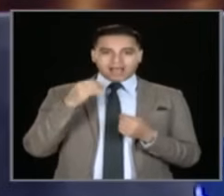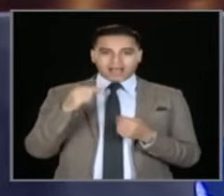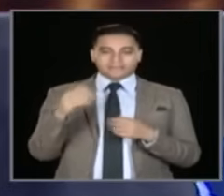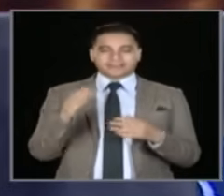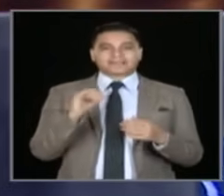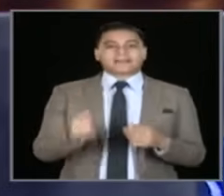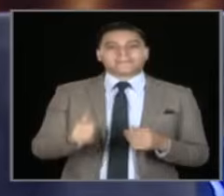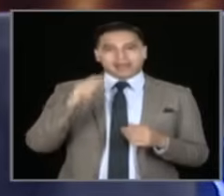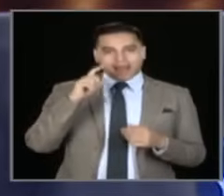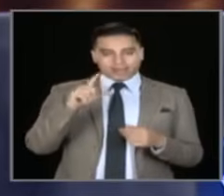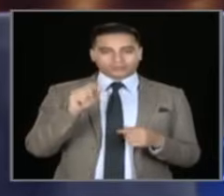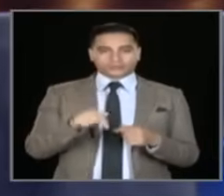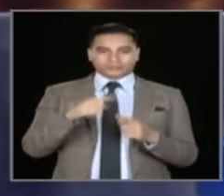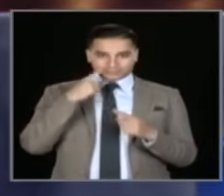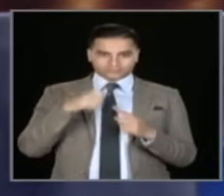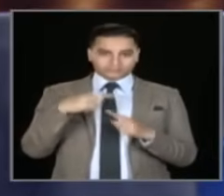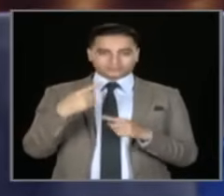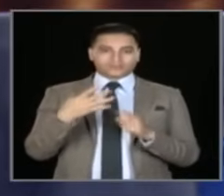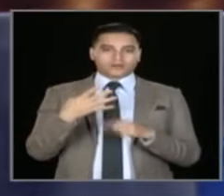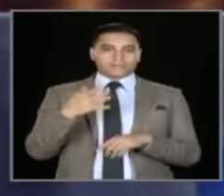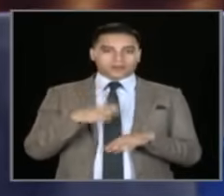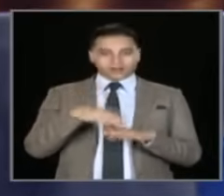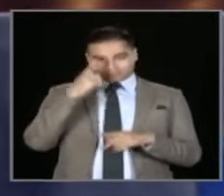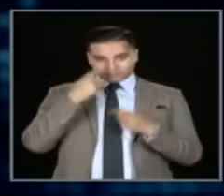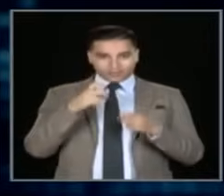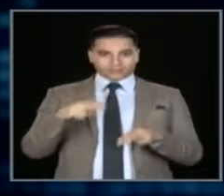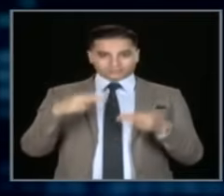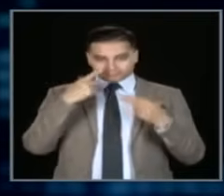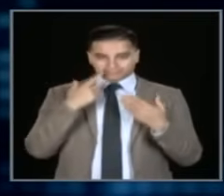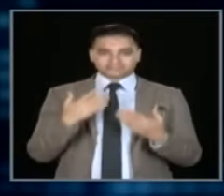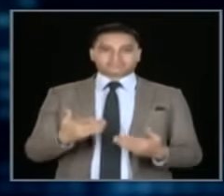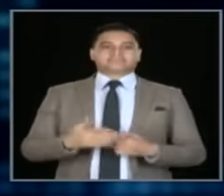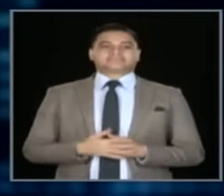أحمد جمال. ودلوقتي مع الفقرة الرابعة، فقرة تحت الضغط.